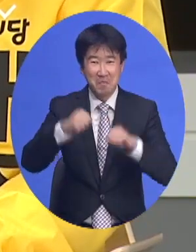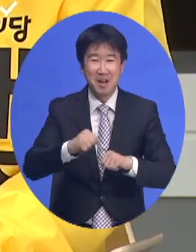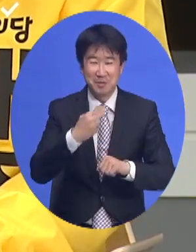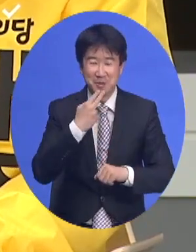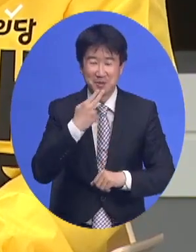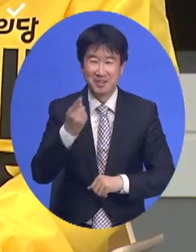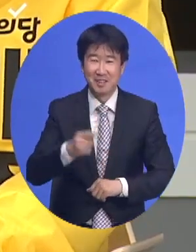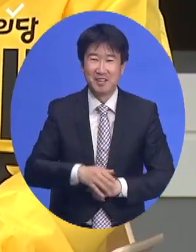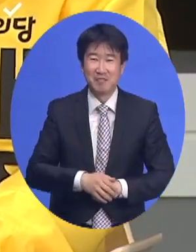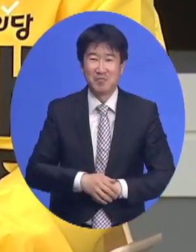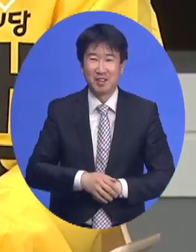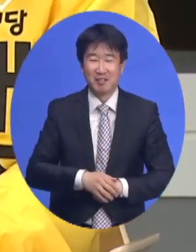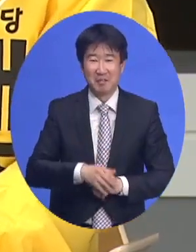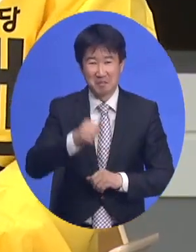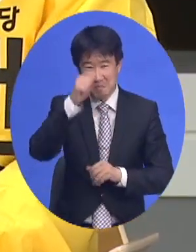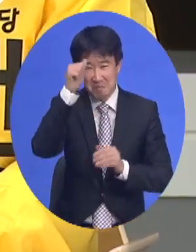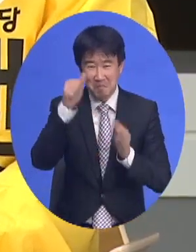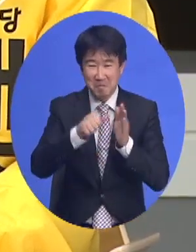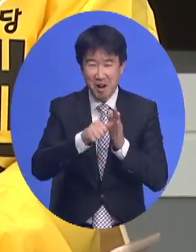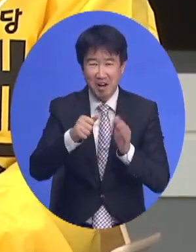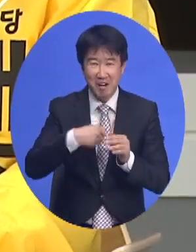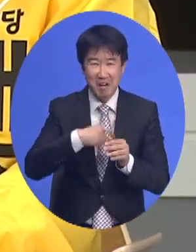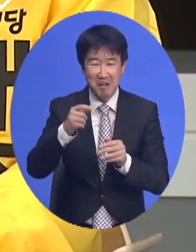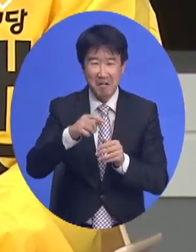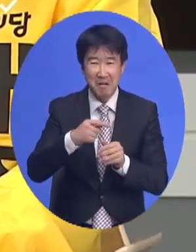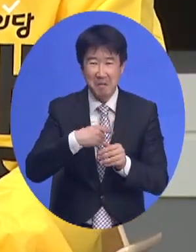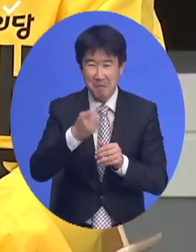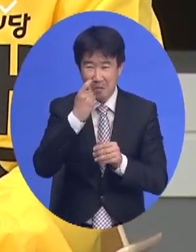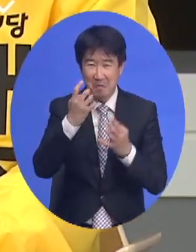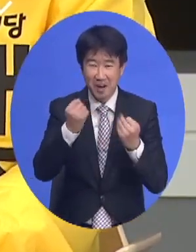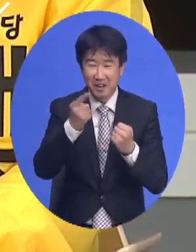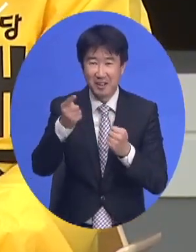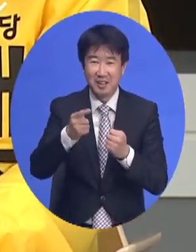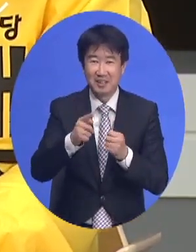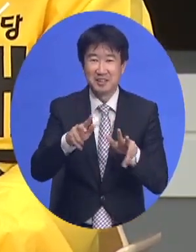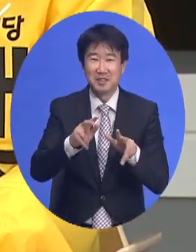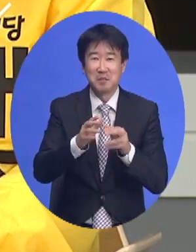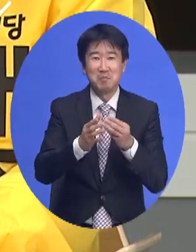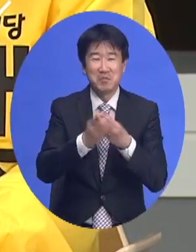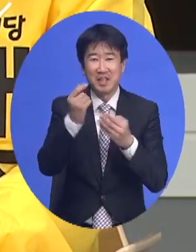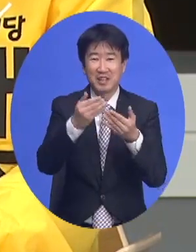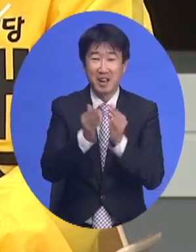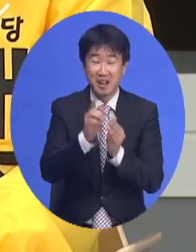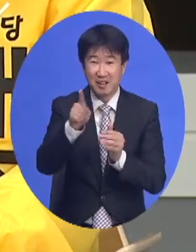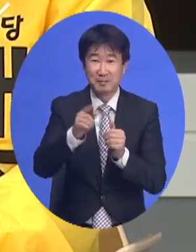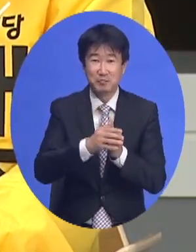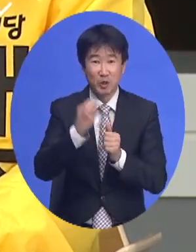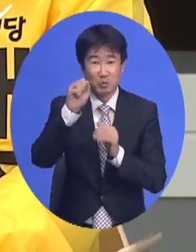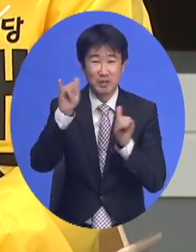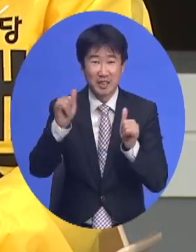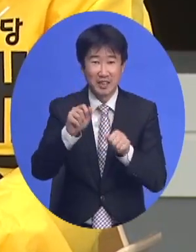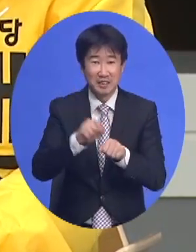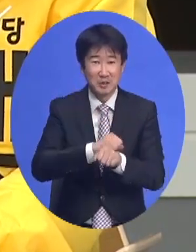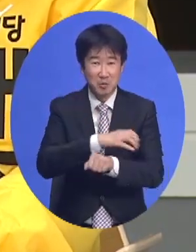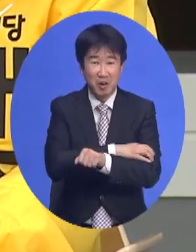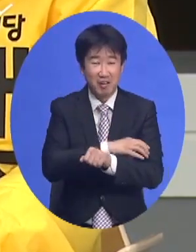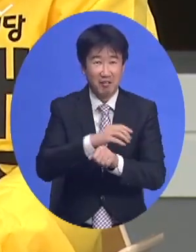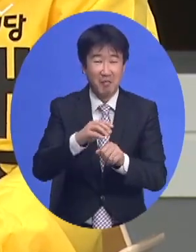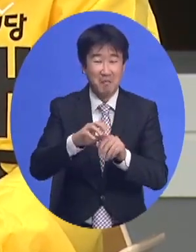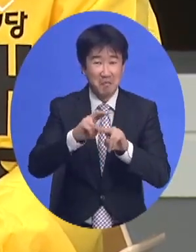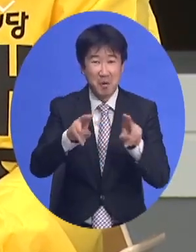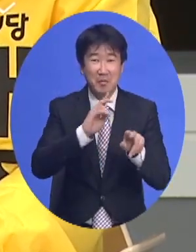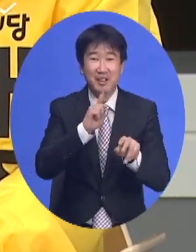근데 인생의 경험과 연륜이 많으신 후보님 판단하시기에 지금 현재 미통당에서 후보자님은 특권을 내려놨다고